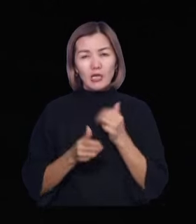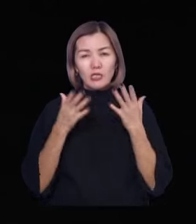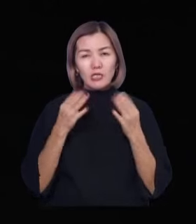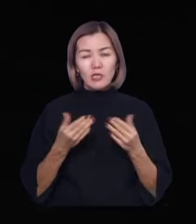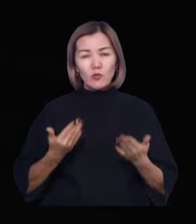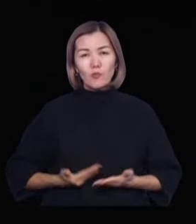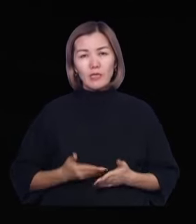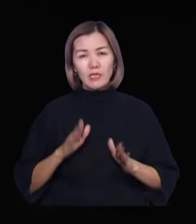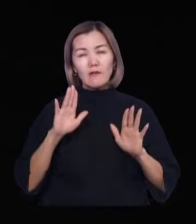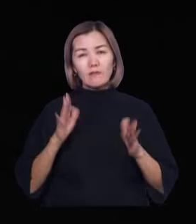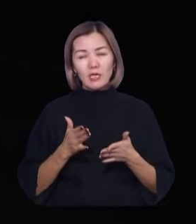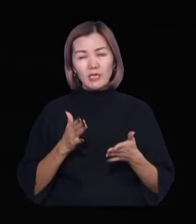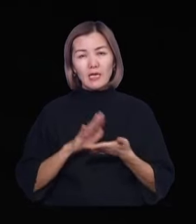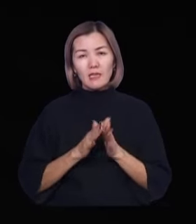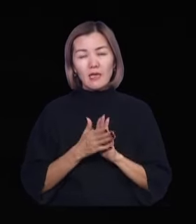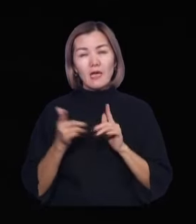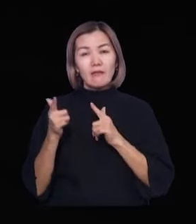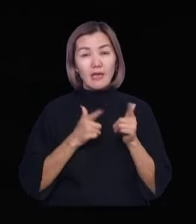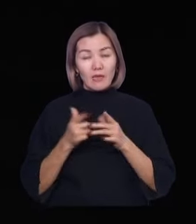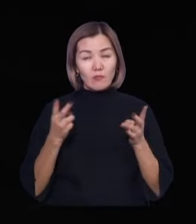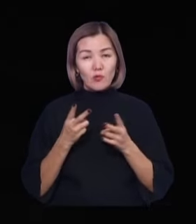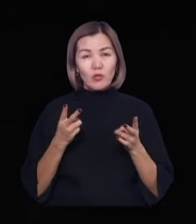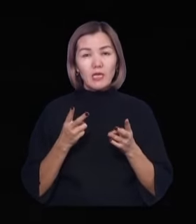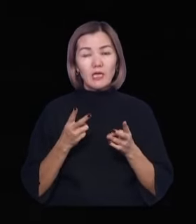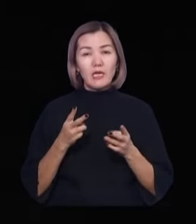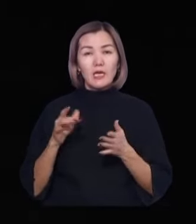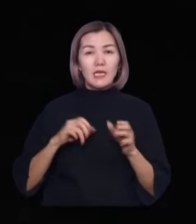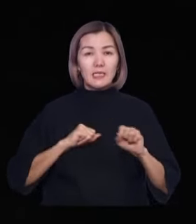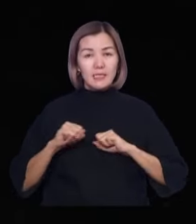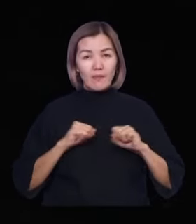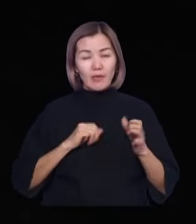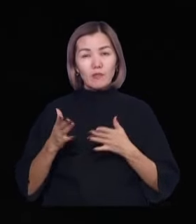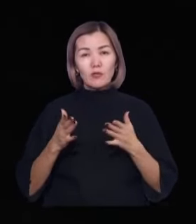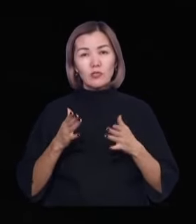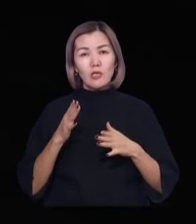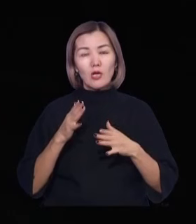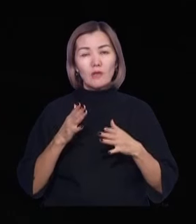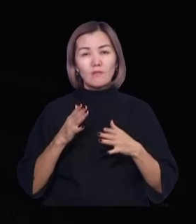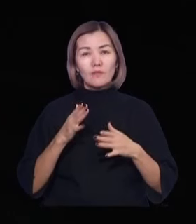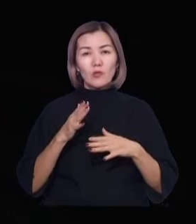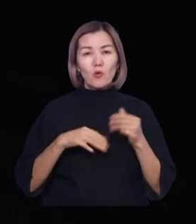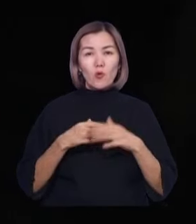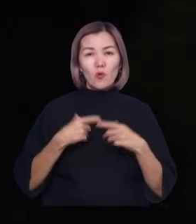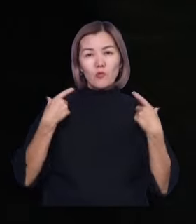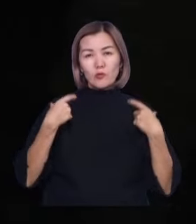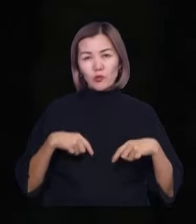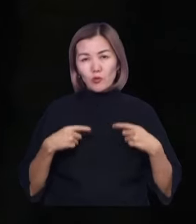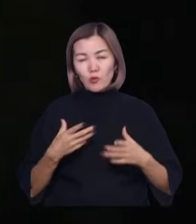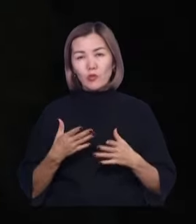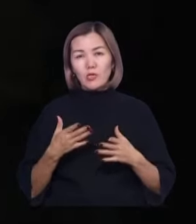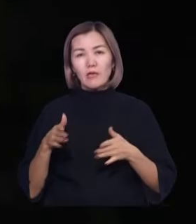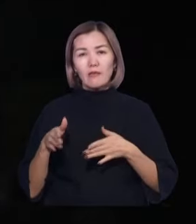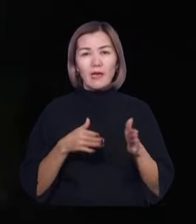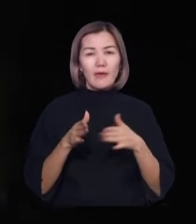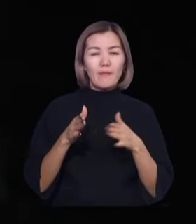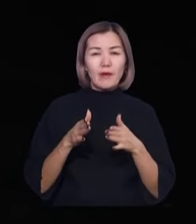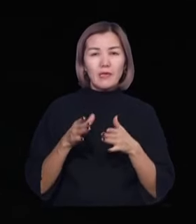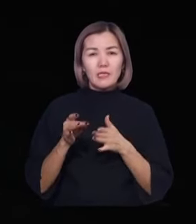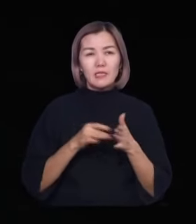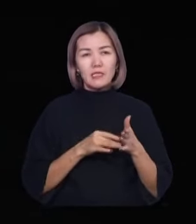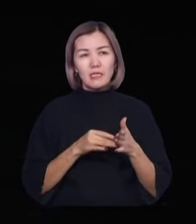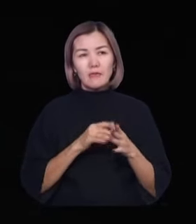өмірде кездесетін жағдайларға да даярлаймыз. Іссапар барысында қол жүгін жинаудан бастап жолға шығатын аймағы бойынша да дерек